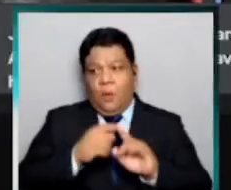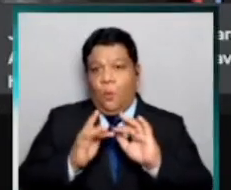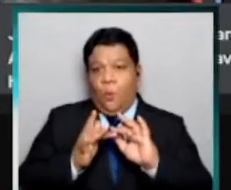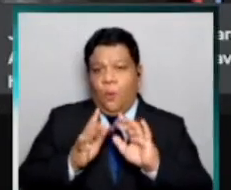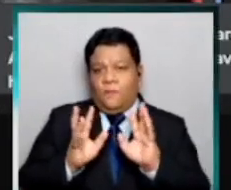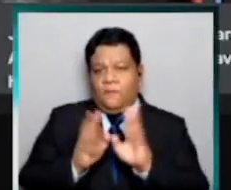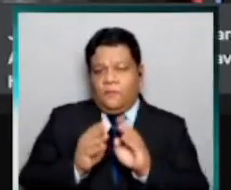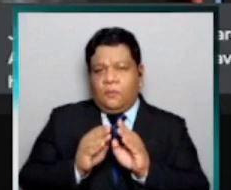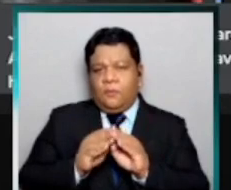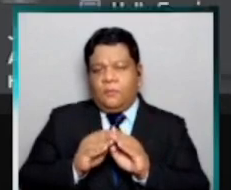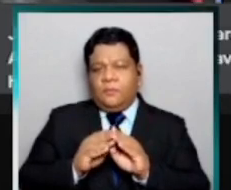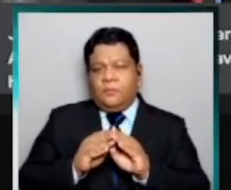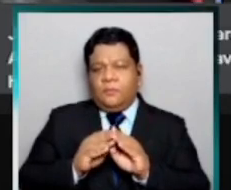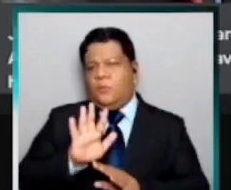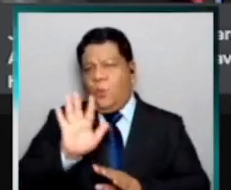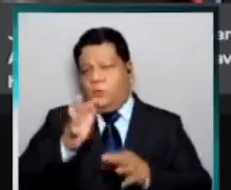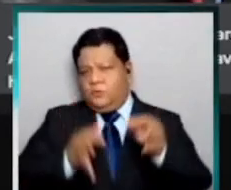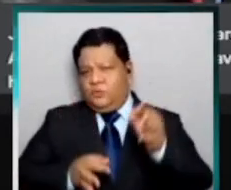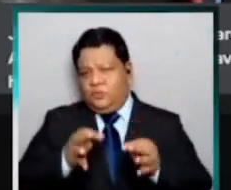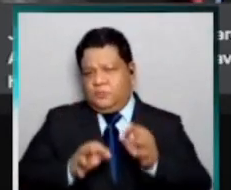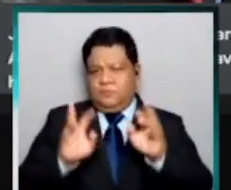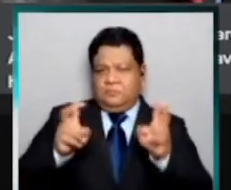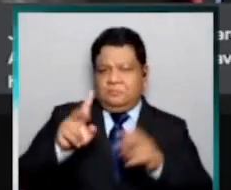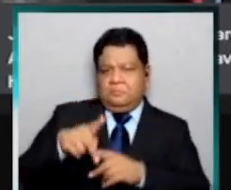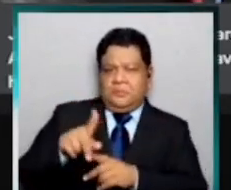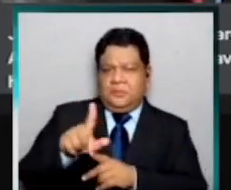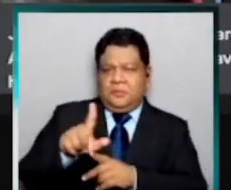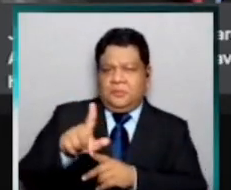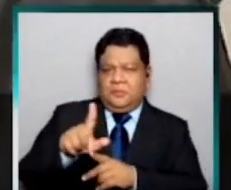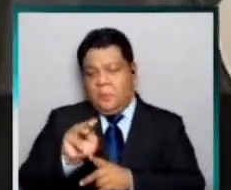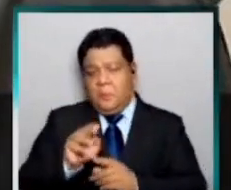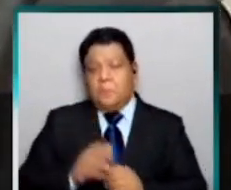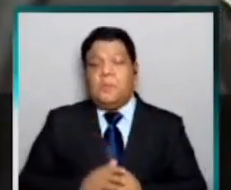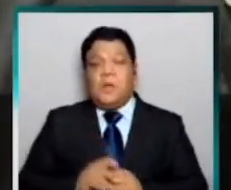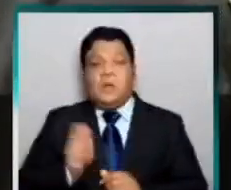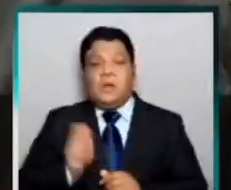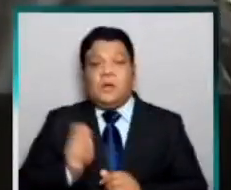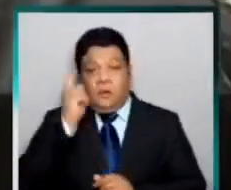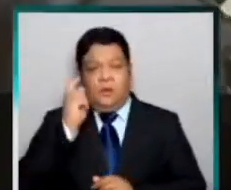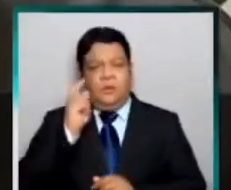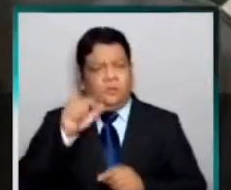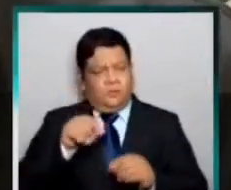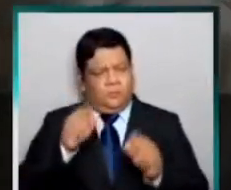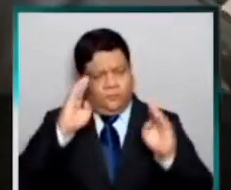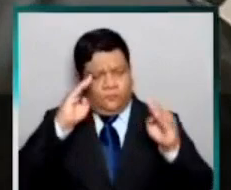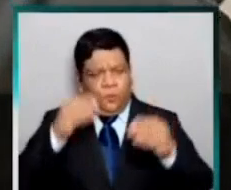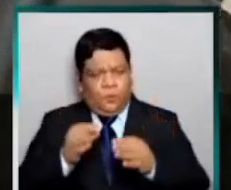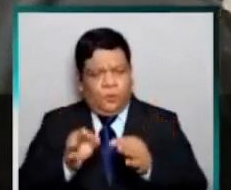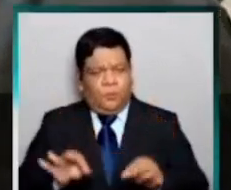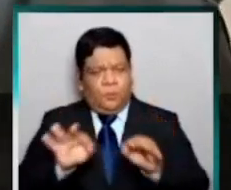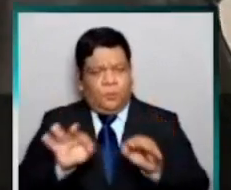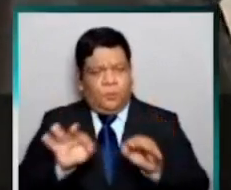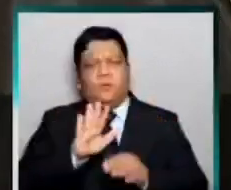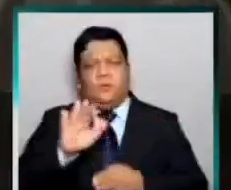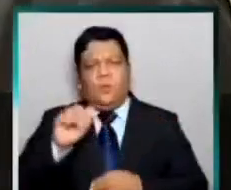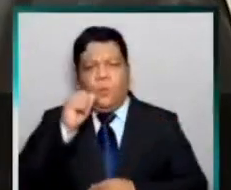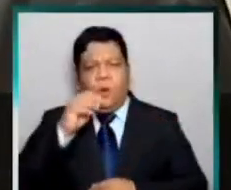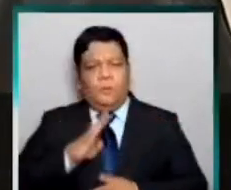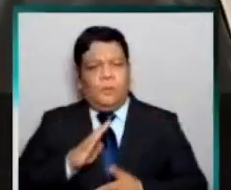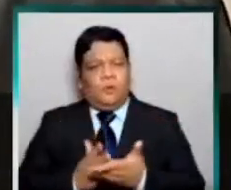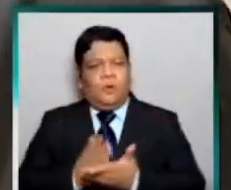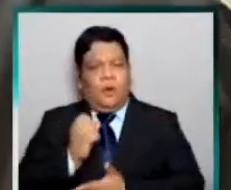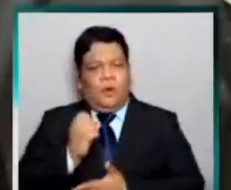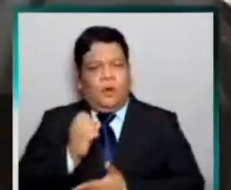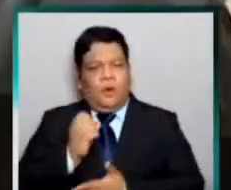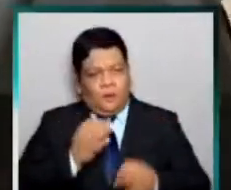Edition. Binigyang halaga niya ang pagbibigay suporta sa karapatan ng mga kababaihan na magpasya sa kanilang sarili.